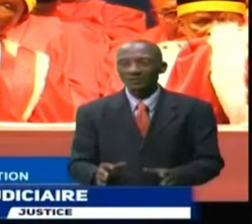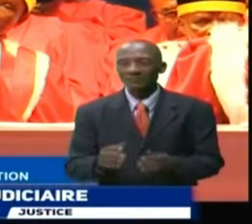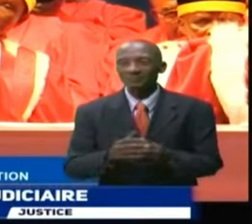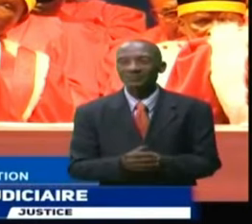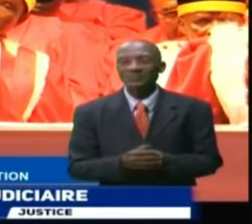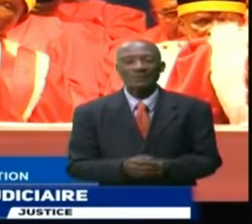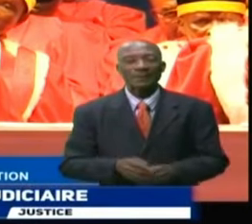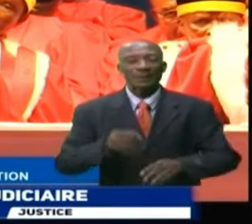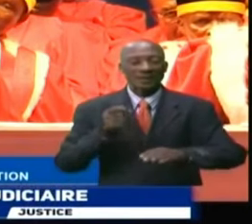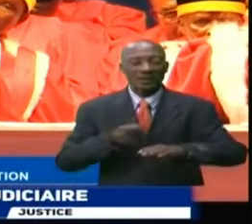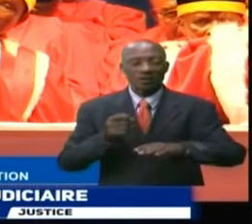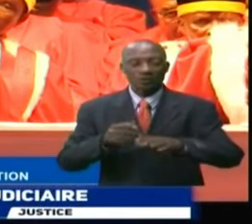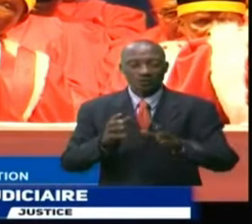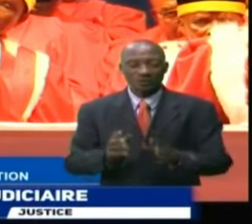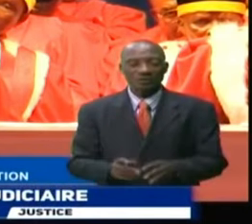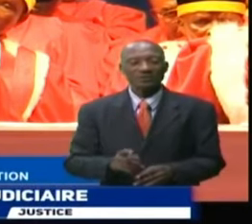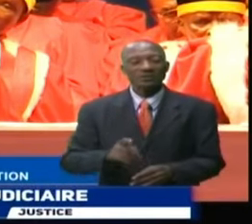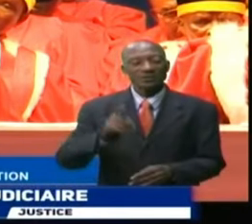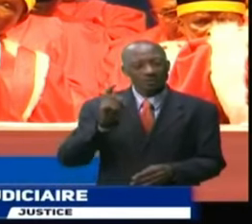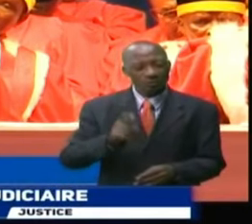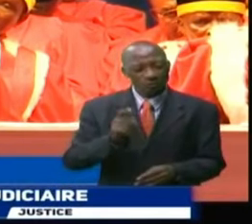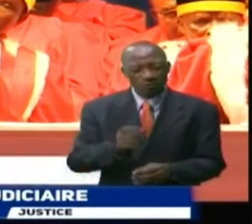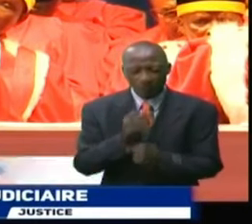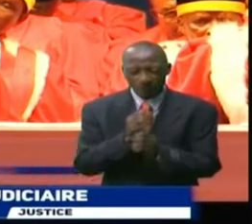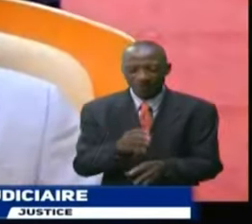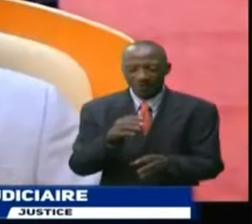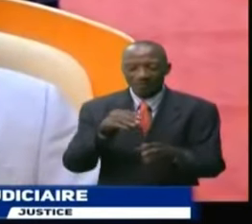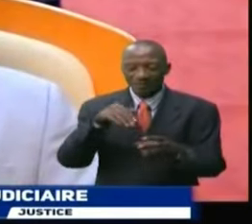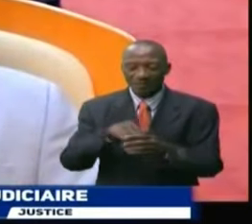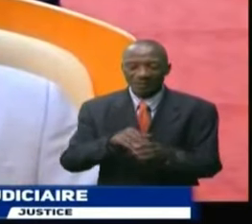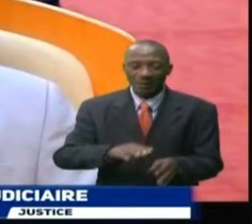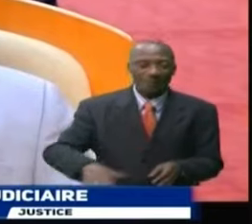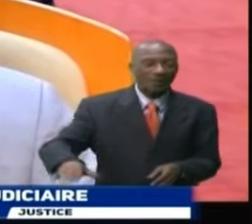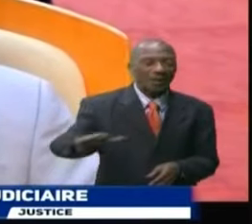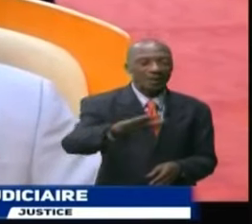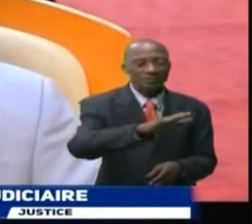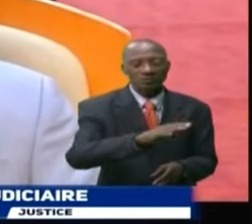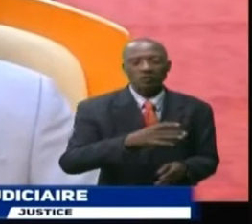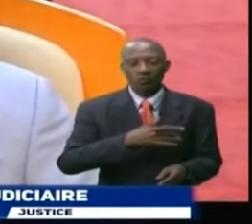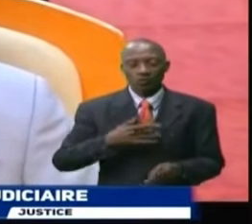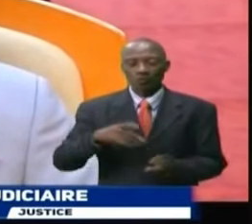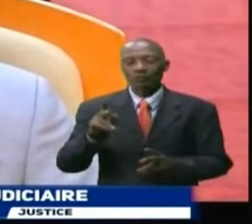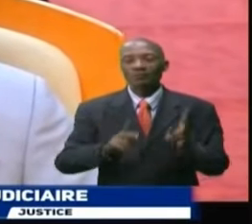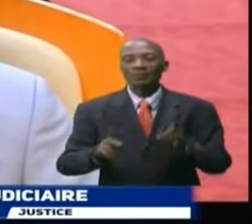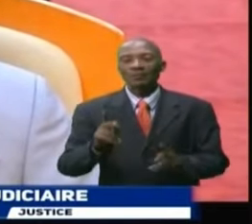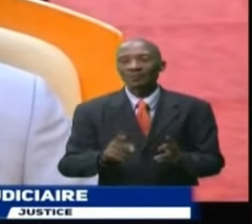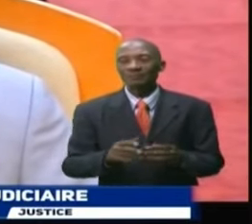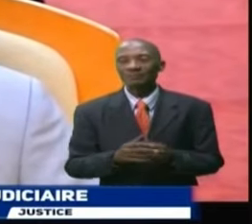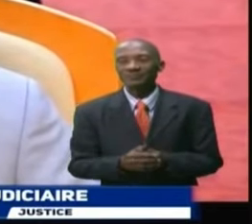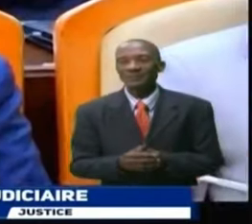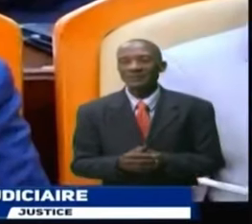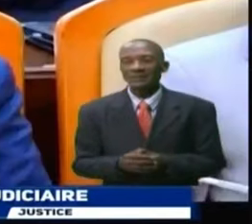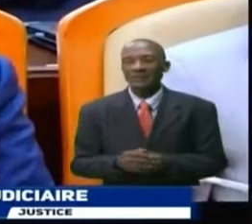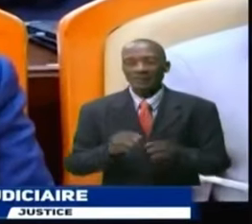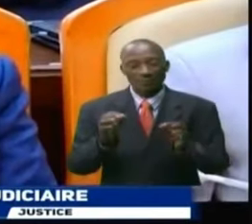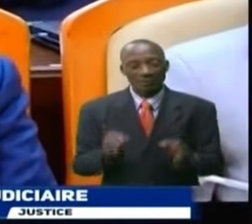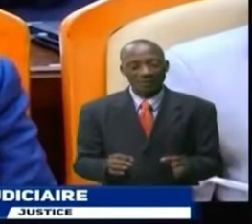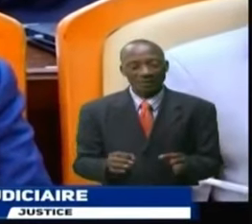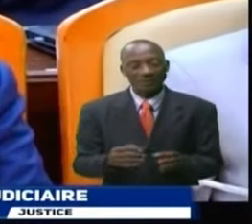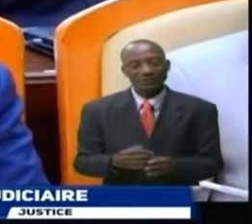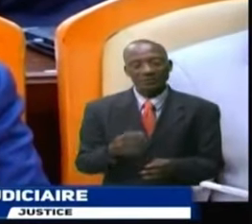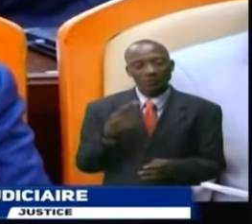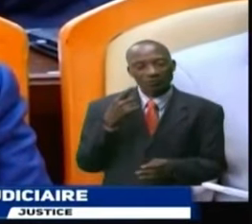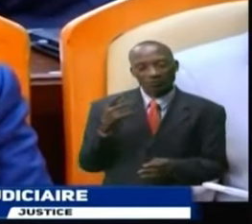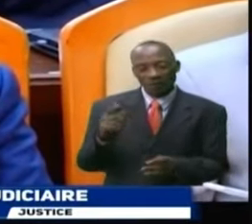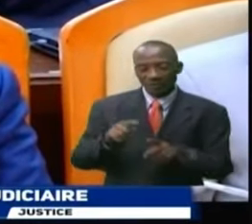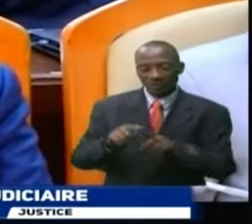la justice est rendue sur l'ensemble du territoire national au nom du peuple. Mais le paradoxe est